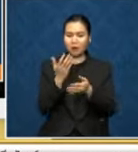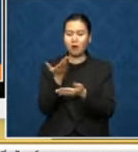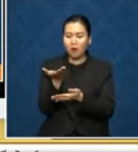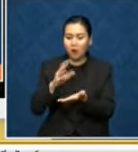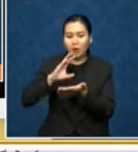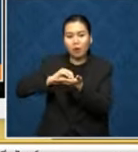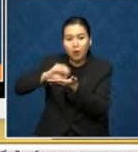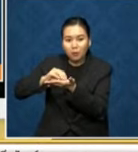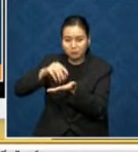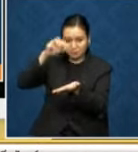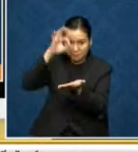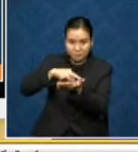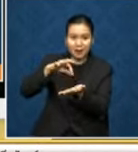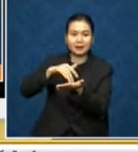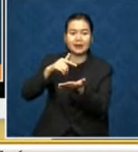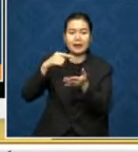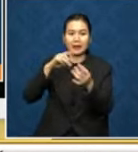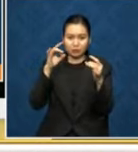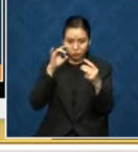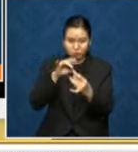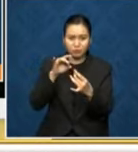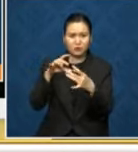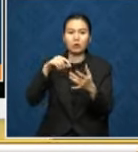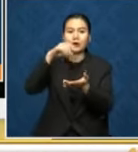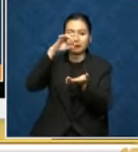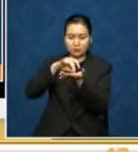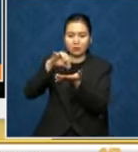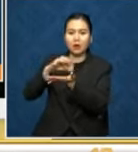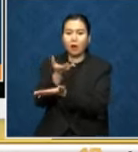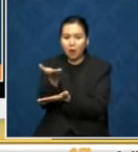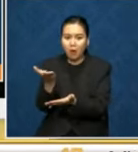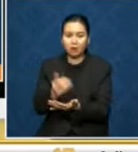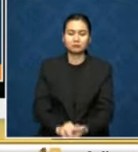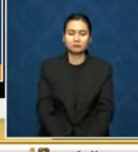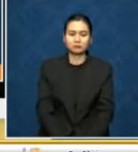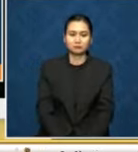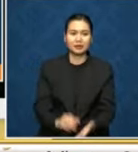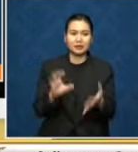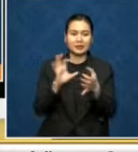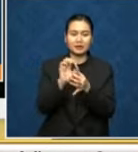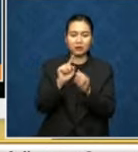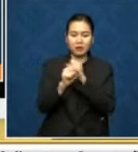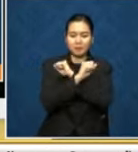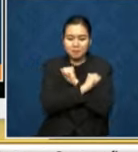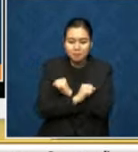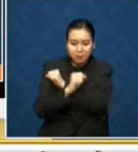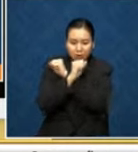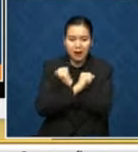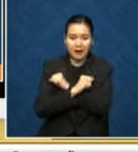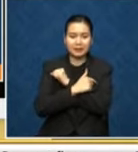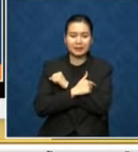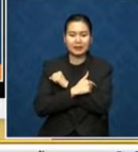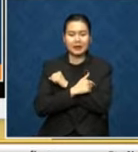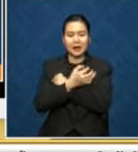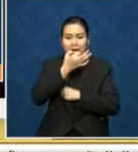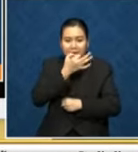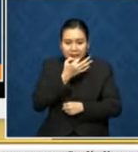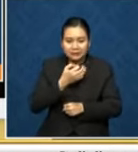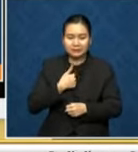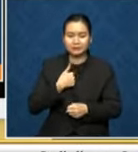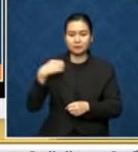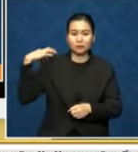ราชการปรับฐานข้อมูลให้ตรงกันค่ะเรื่องที่6ค่ะขอให้มีสวัสดิการด้านความปลอดภัยในอาชีพนะคะและทรัพย์สินของอาสาสมัครสา